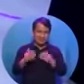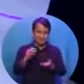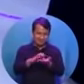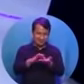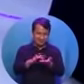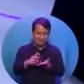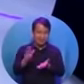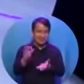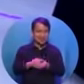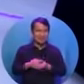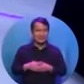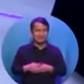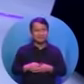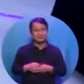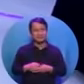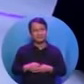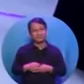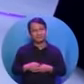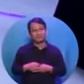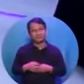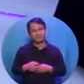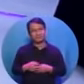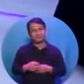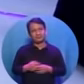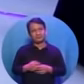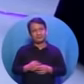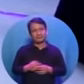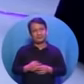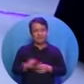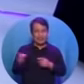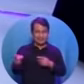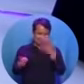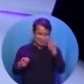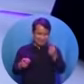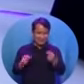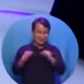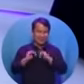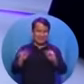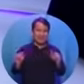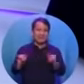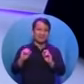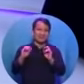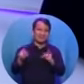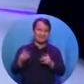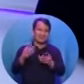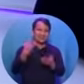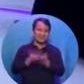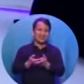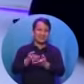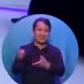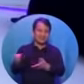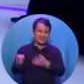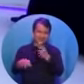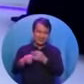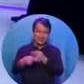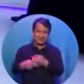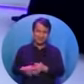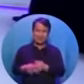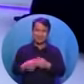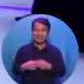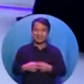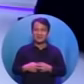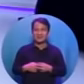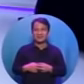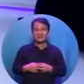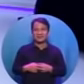ha? Ha? Legit ba na numero yan? Hindi ba memorize mo lang? Hindi. Okay, good. Anong pangalan?